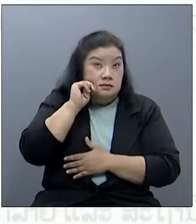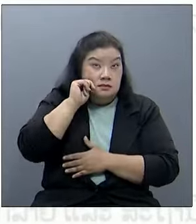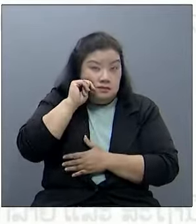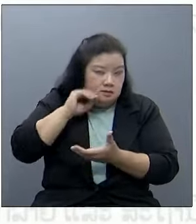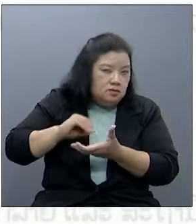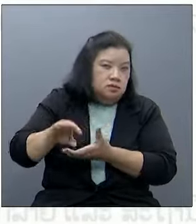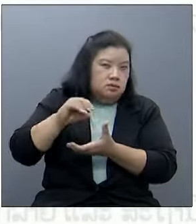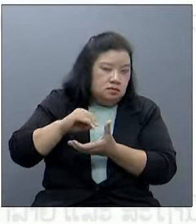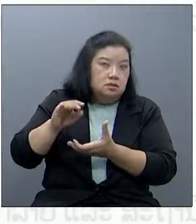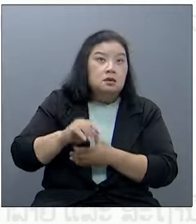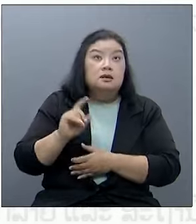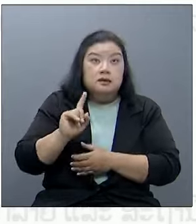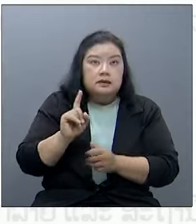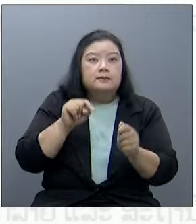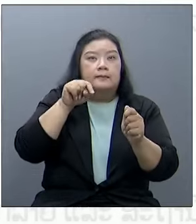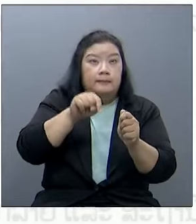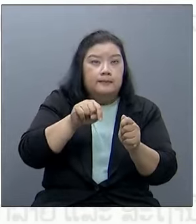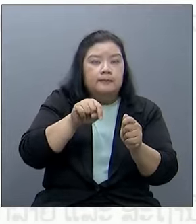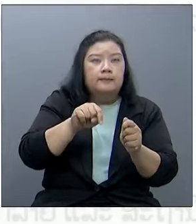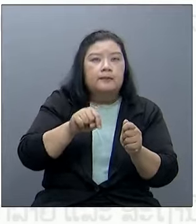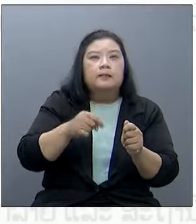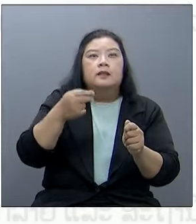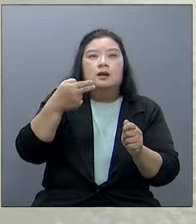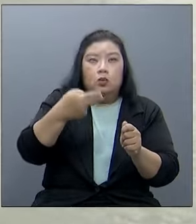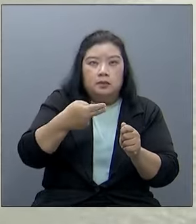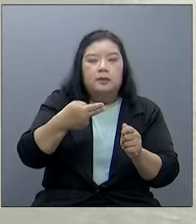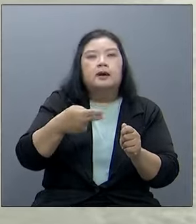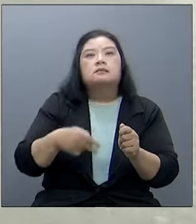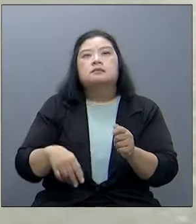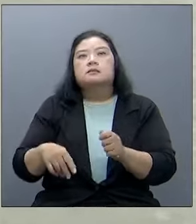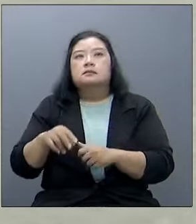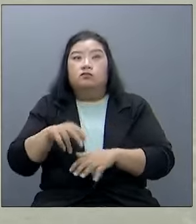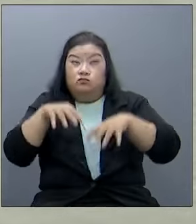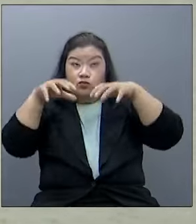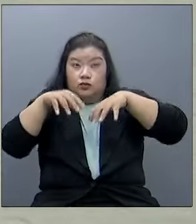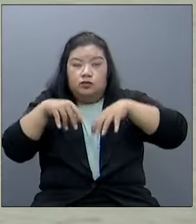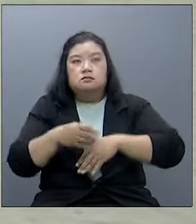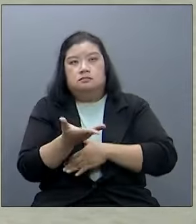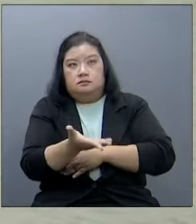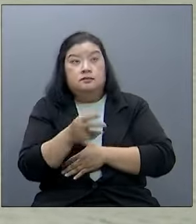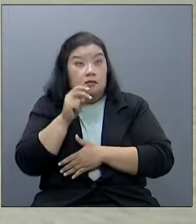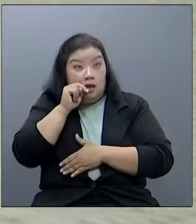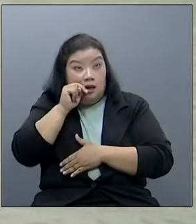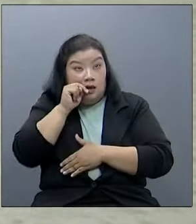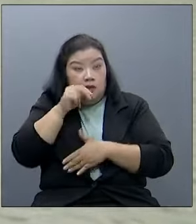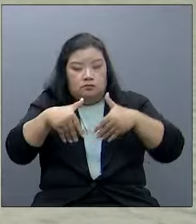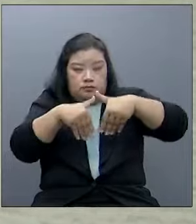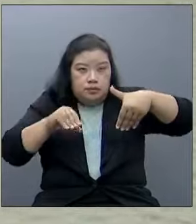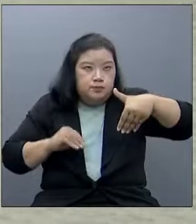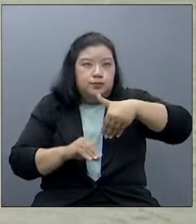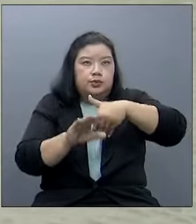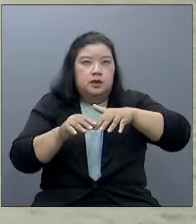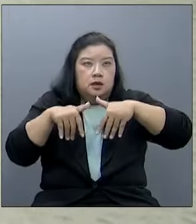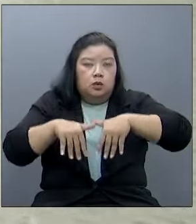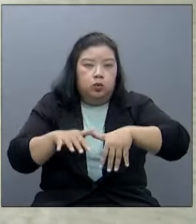โดยเฉพาะในเขตหลวงพระบางซึ่งมีฝนตกลงมาอย่างหนัก ทำให้ต้องระบายน้ำผ่าลงมาที่เขือนัตย